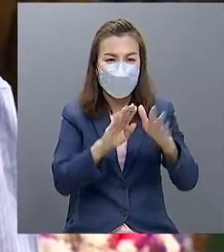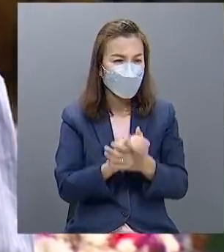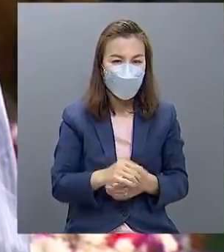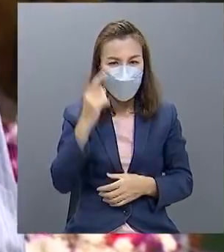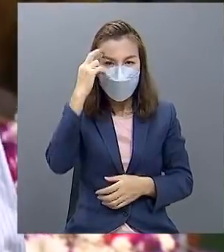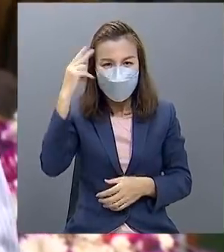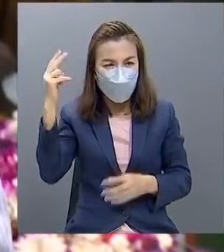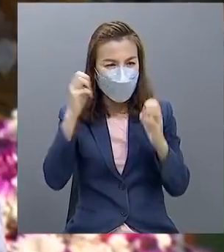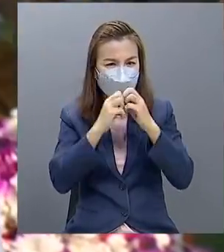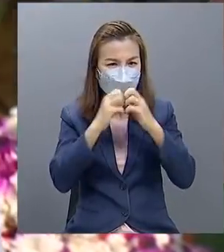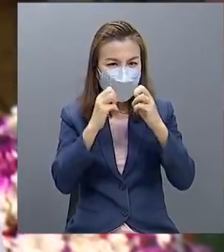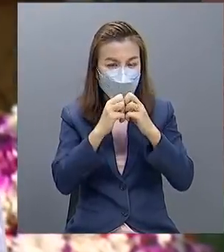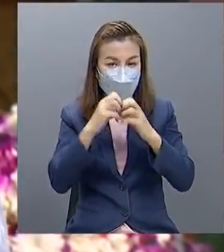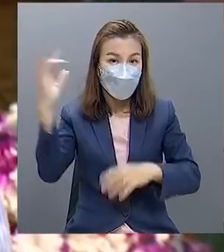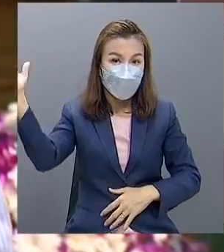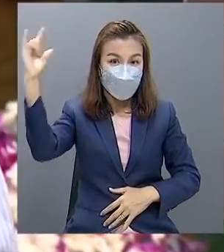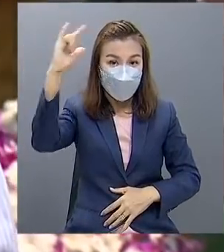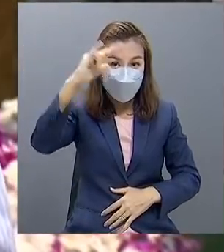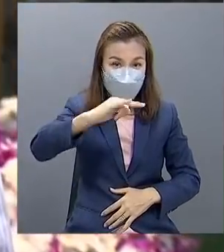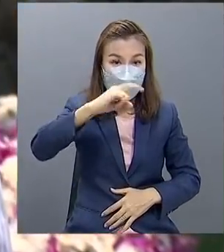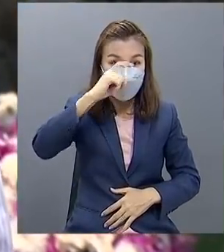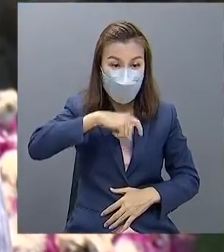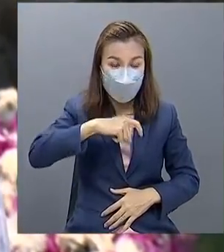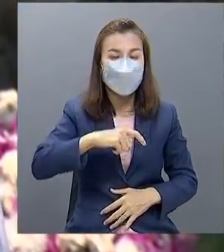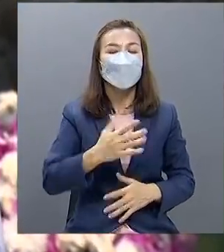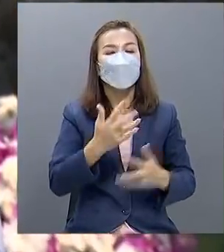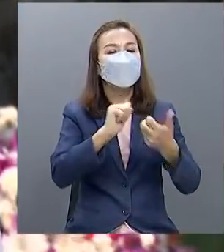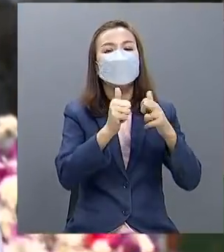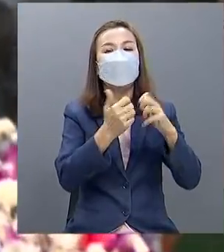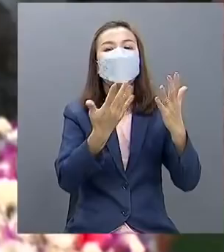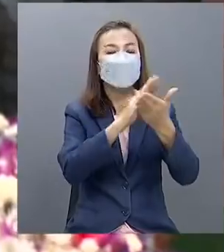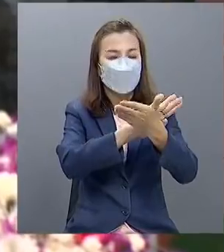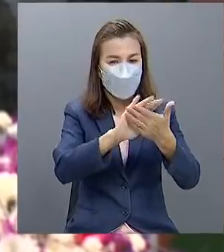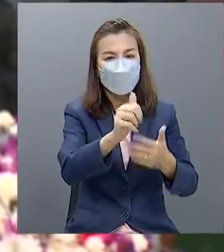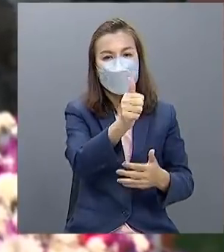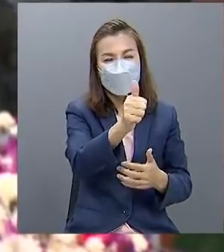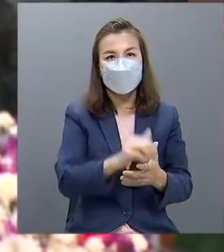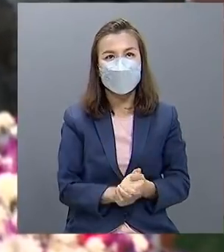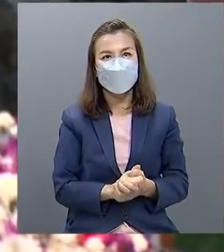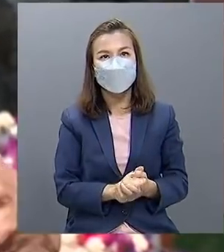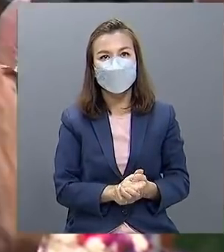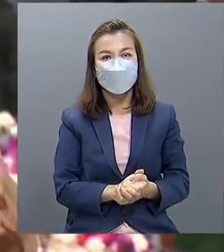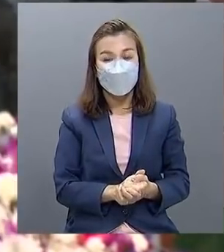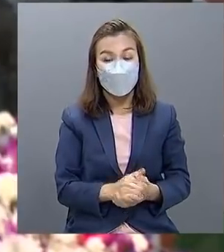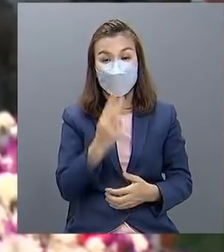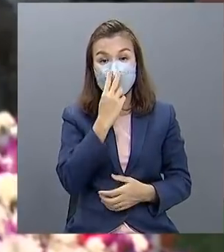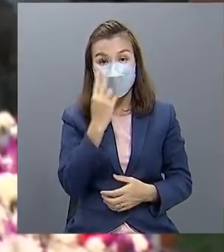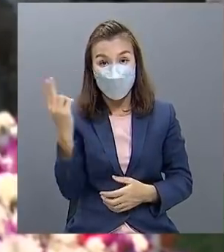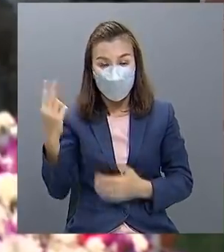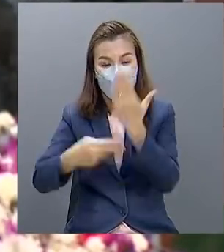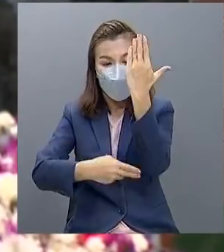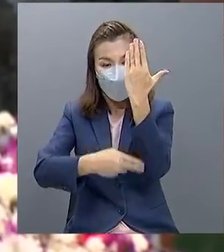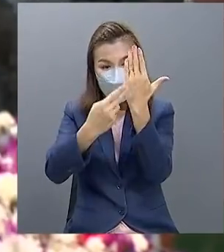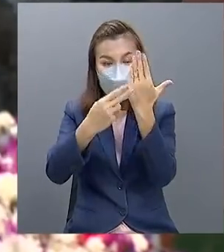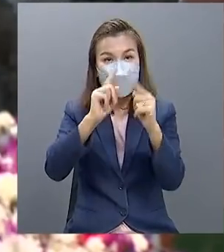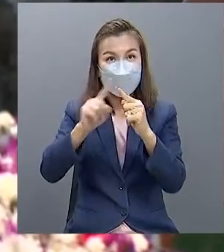มื่อมาถึงไทยแล้วก็ทุกอย่างก็ราบรื่นค่ะทีนี้เรานะคะลองไปฟังเสียงของผู้ประกอบการกันบ้างค่ะนายชำนาญศรีส